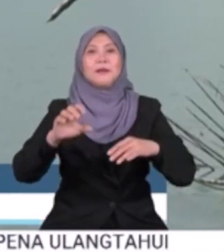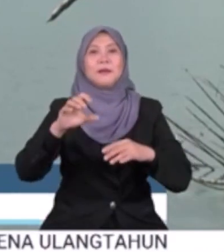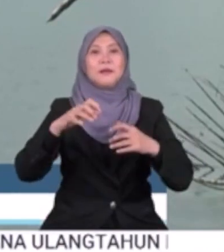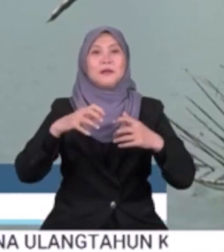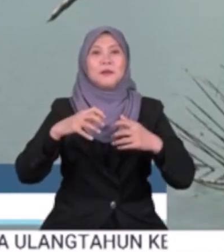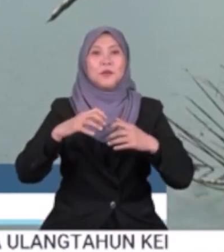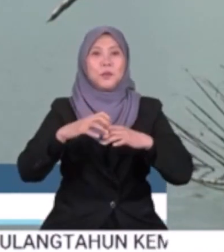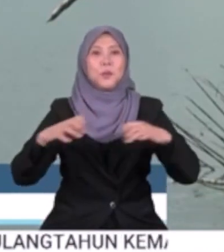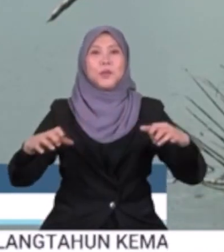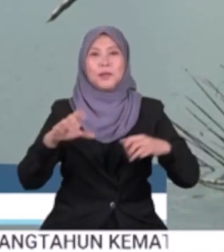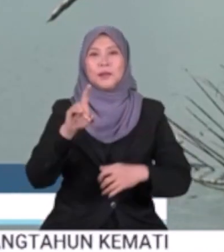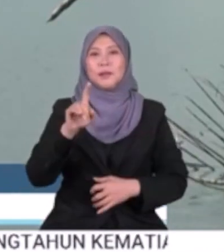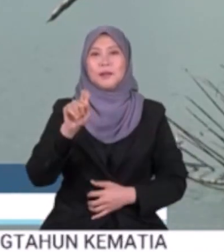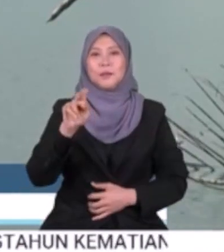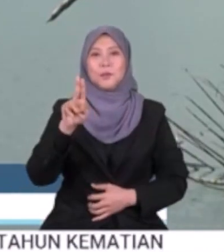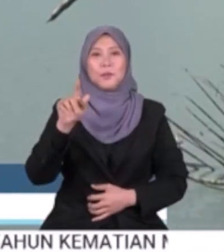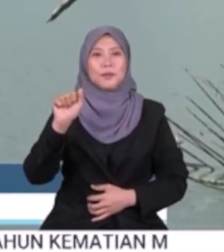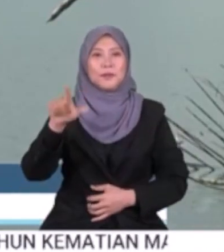tunggal